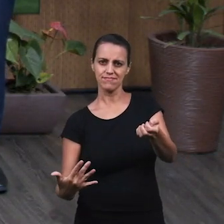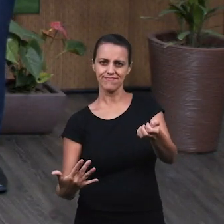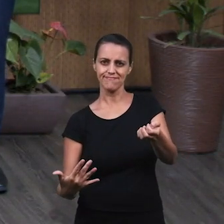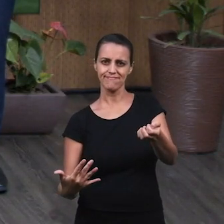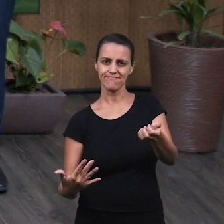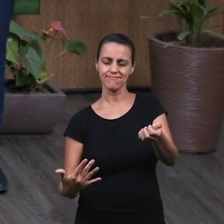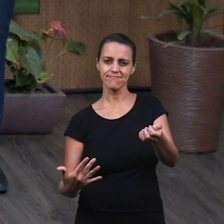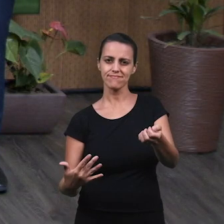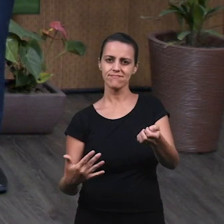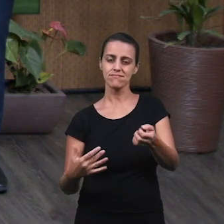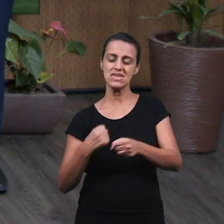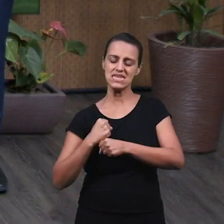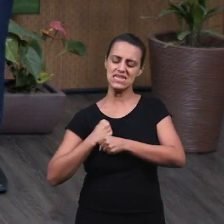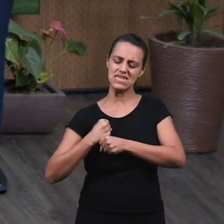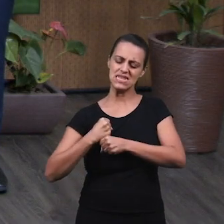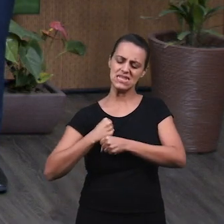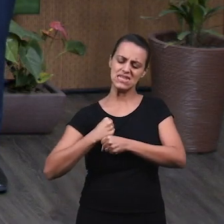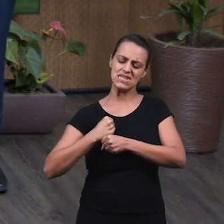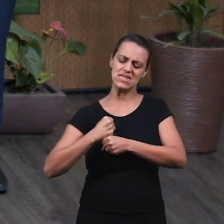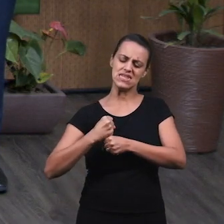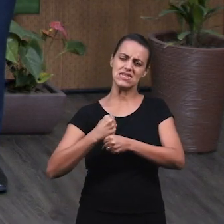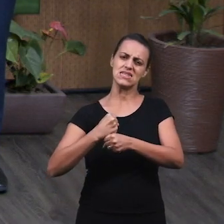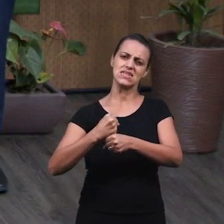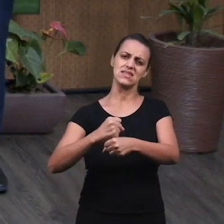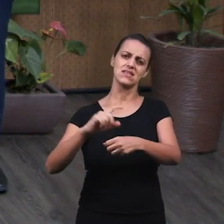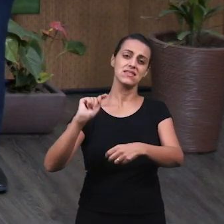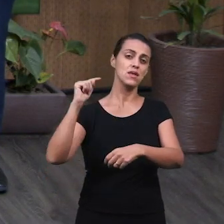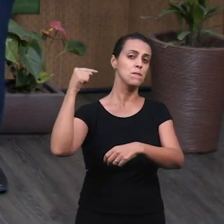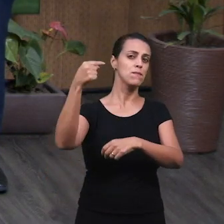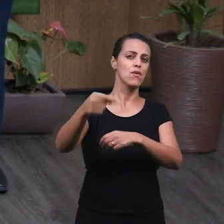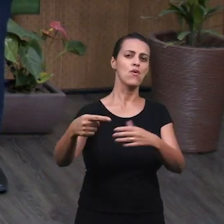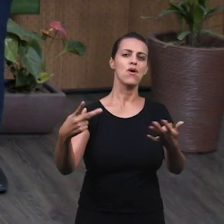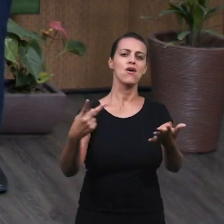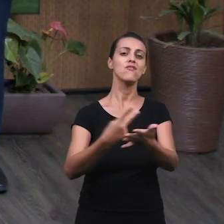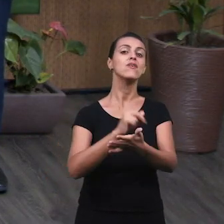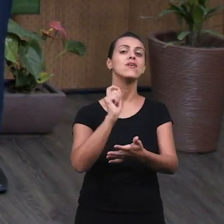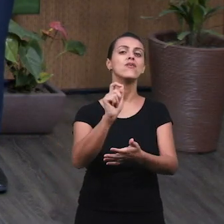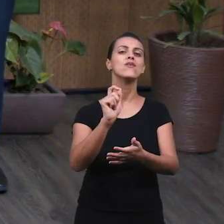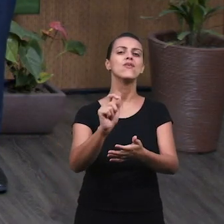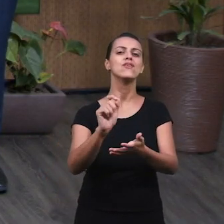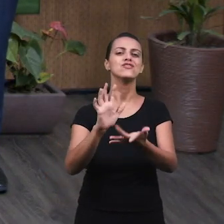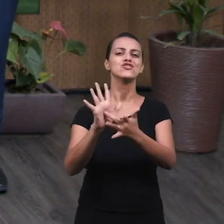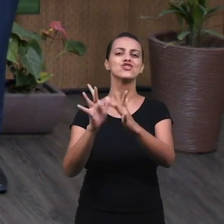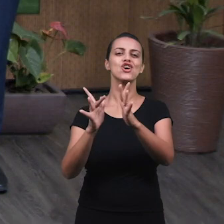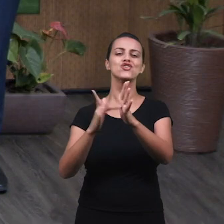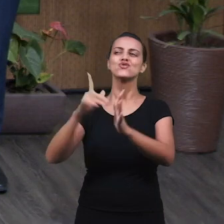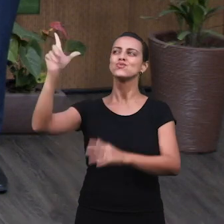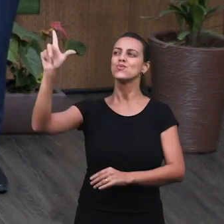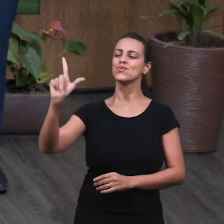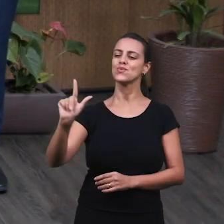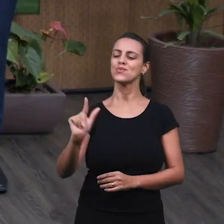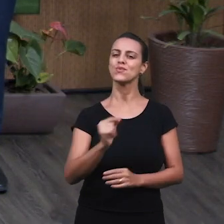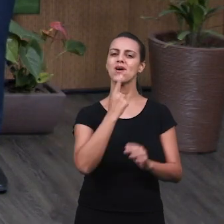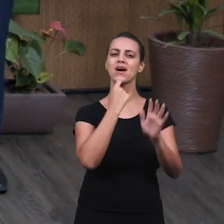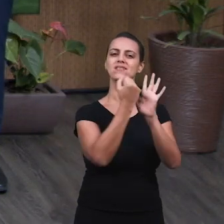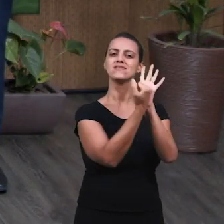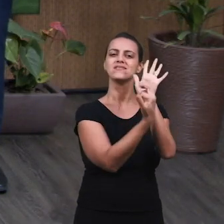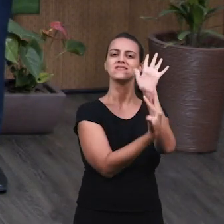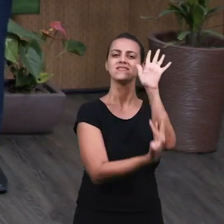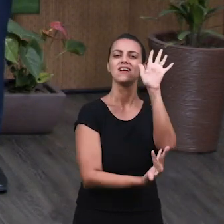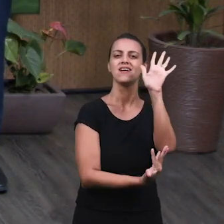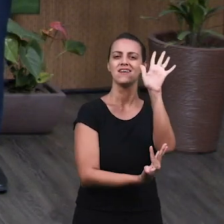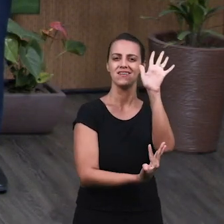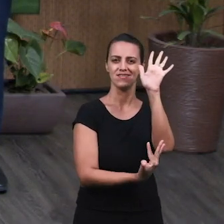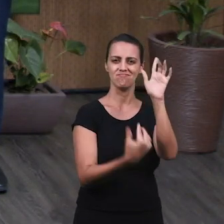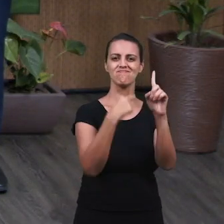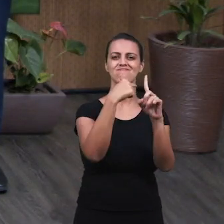venu le Seigneur Jésus qui a versé son sang à la croix. Et aujourd'hui, le sang de Jésus